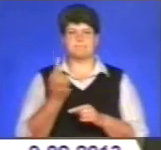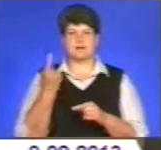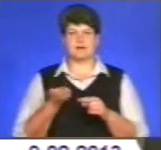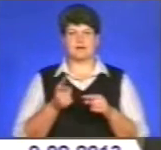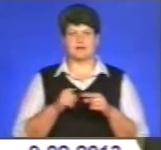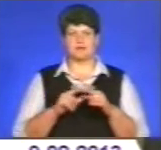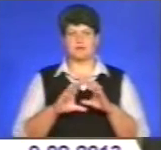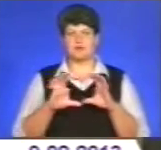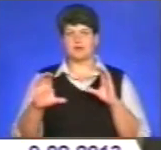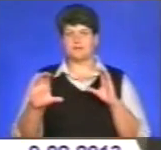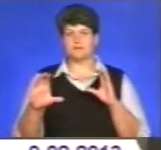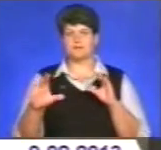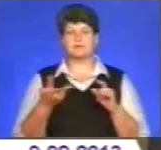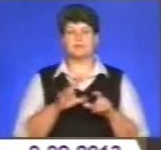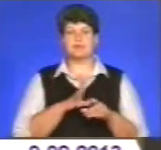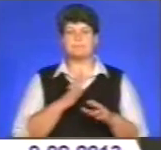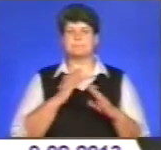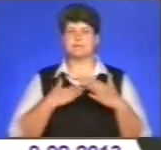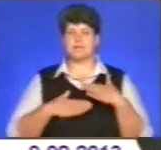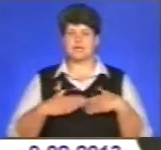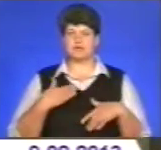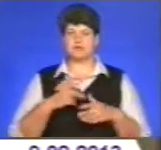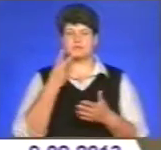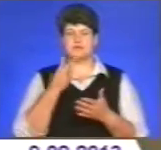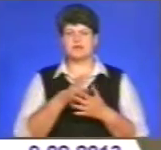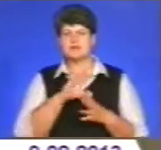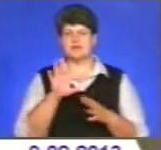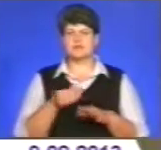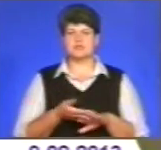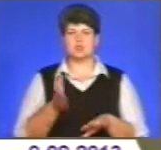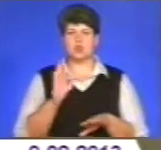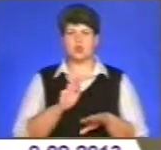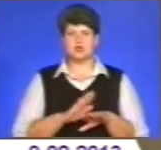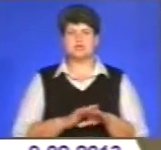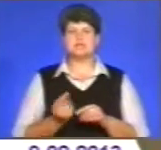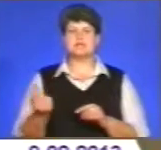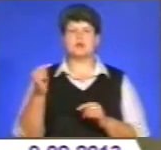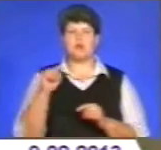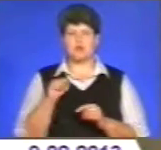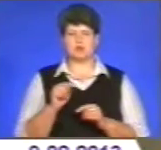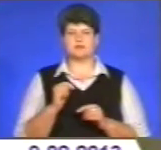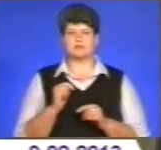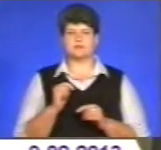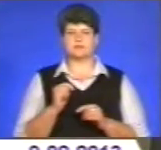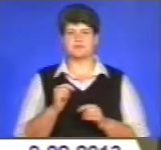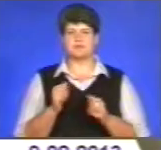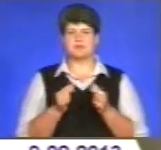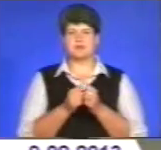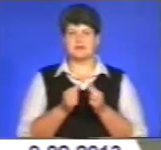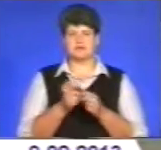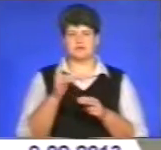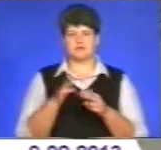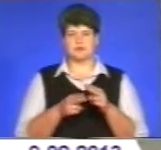об'єкт. Будет очень приятно, что, несмотря на все сложности, он вот близок к